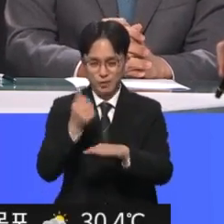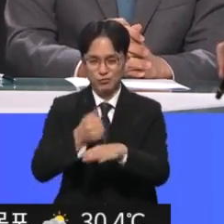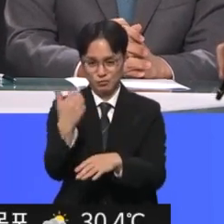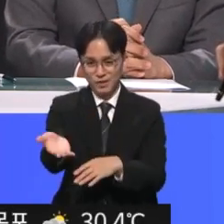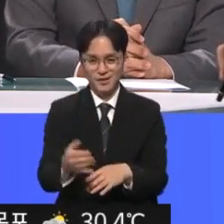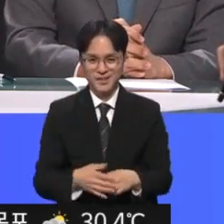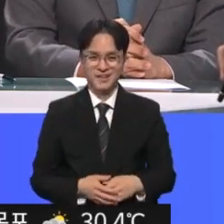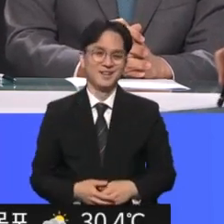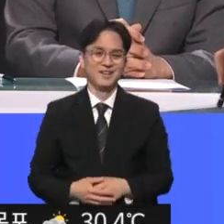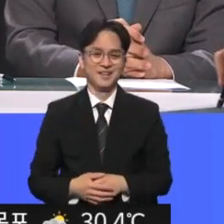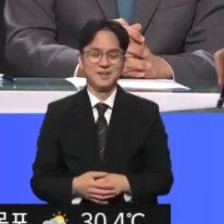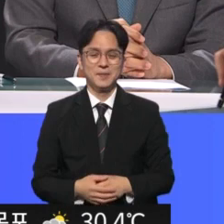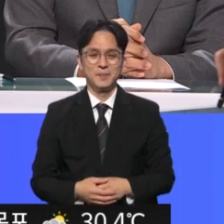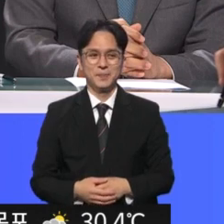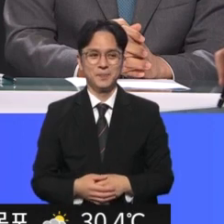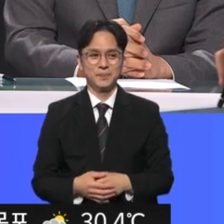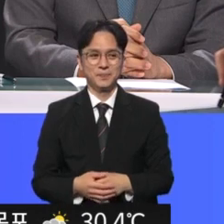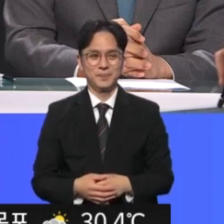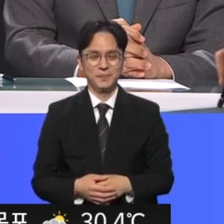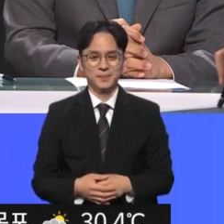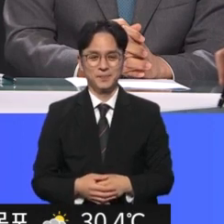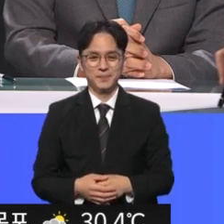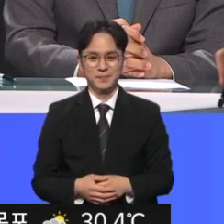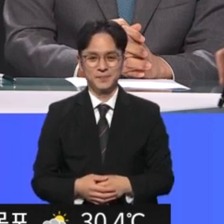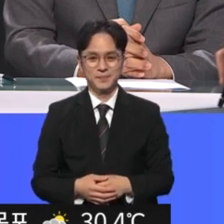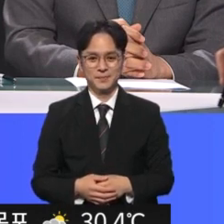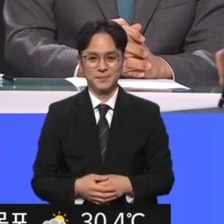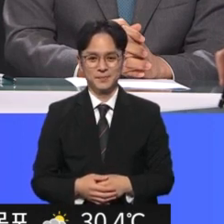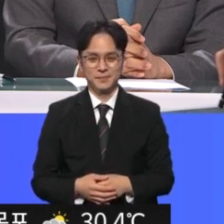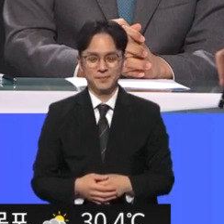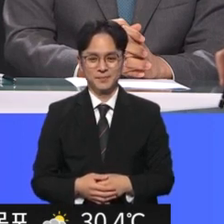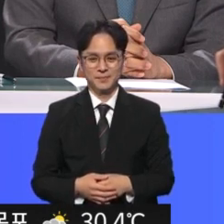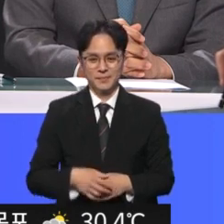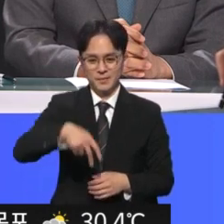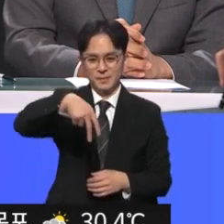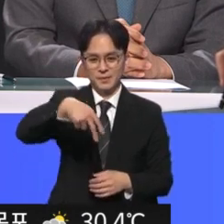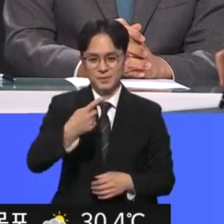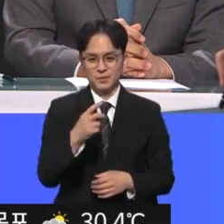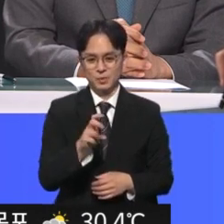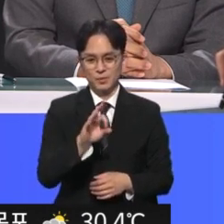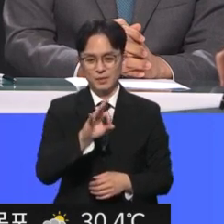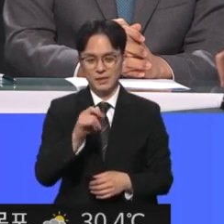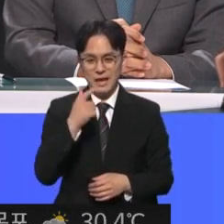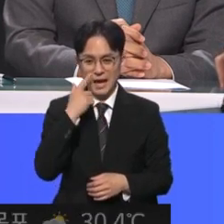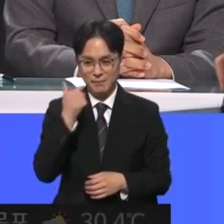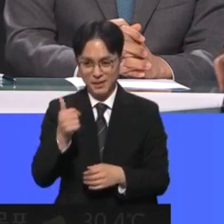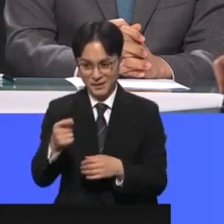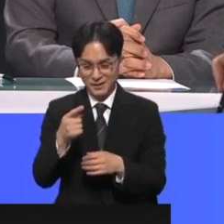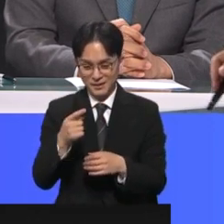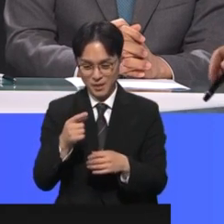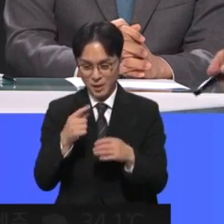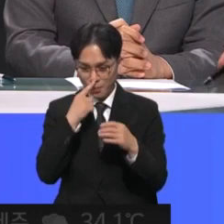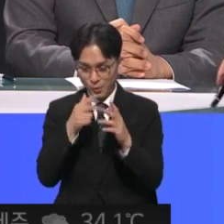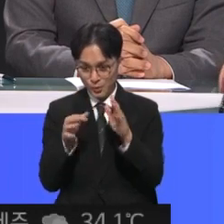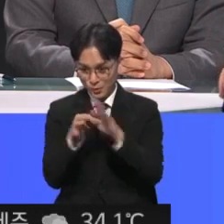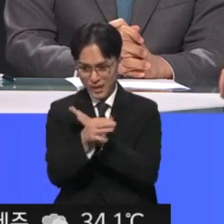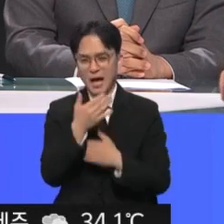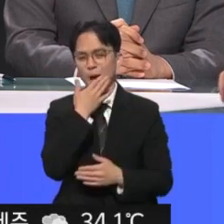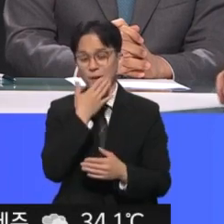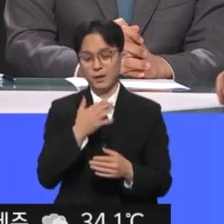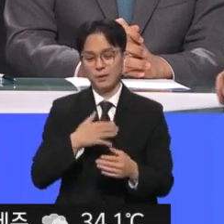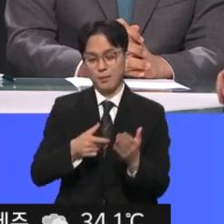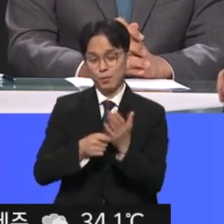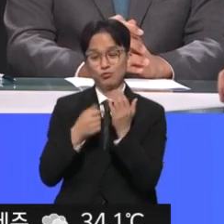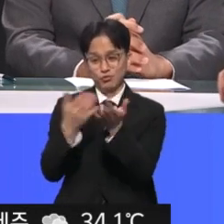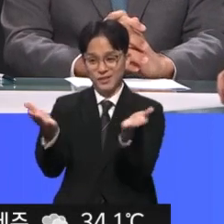갑니다. 네. 뭐 우리 소미 아빠님 돈으로 보시지 마시고요. 저희가 영화표 두 장 보내드립니다. 괜찮죠? 네. 네.